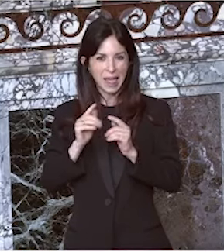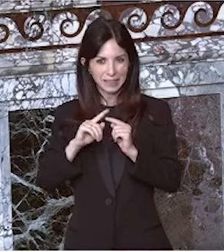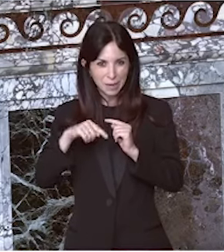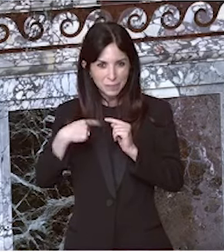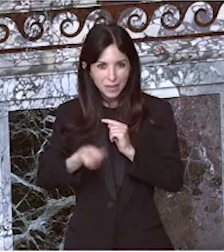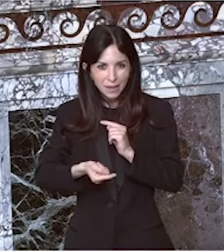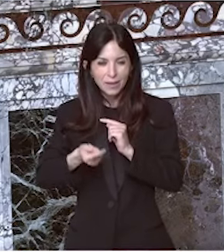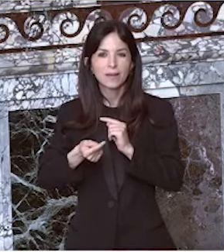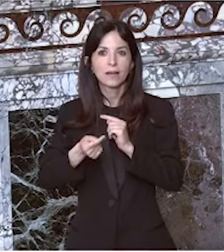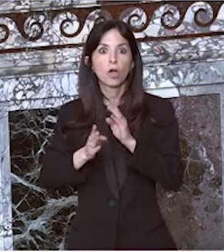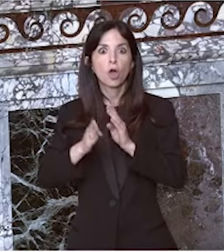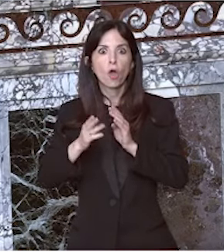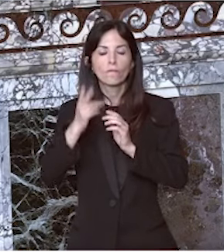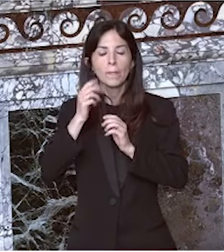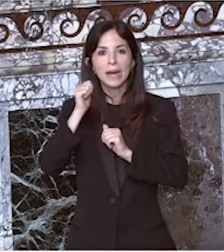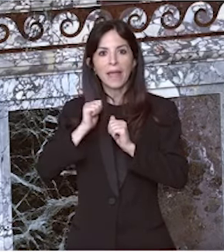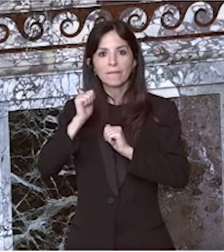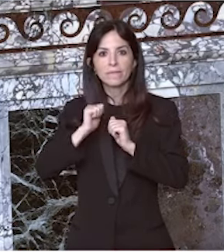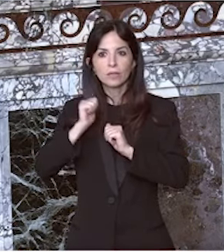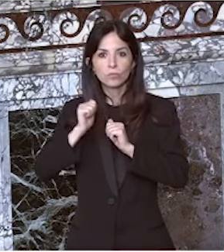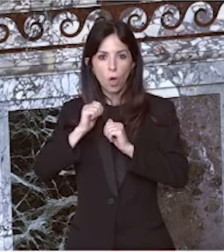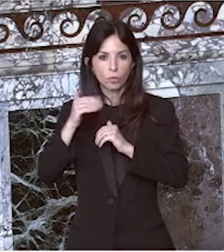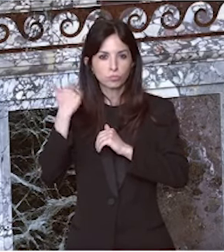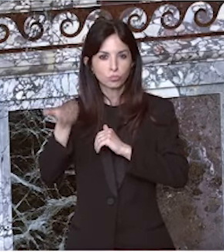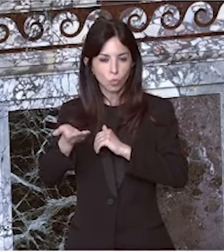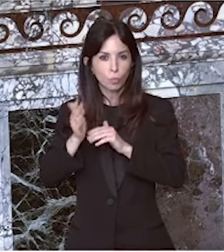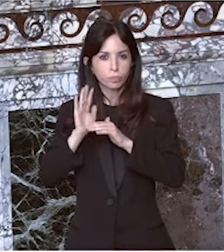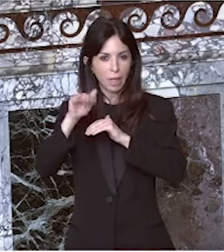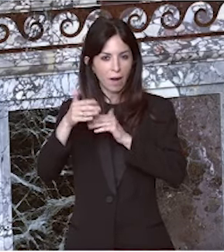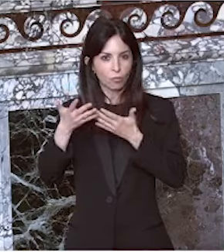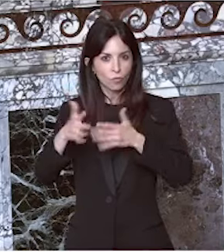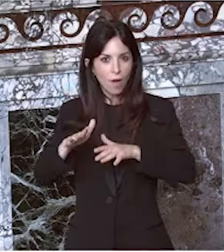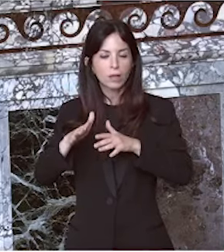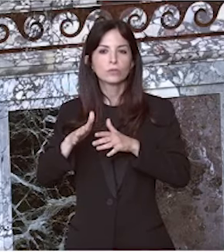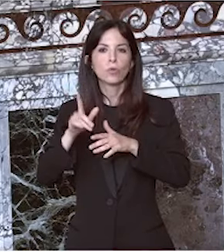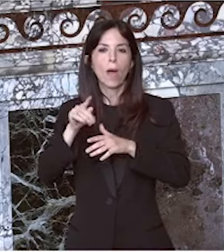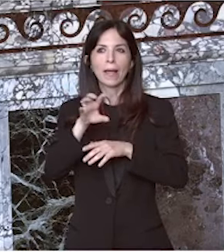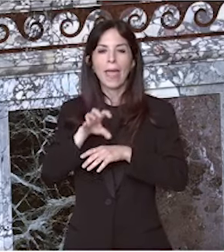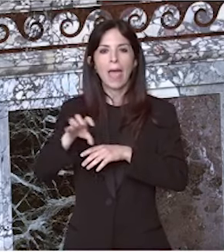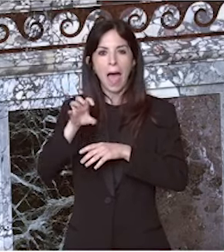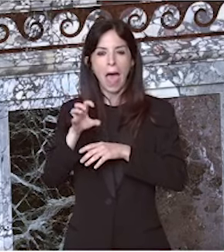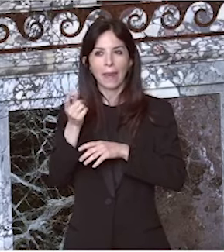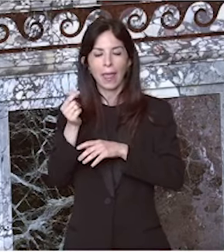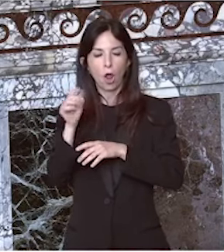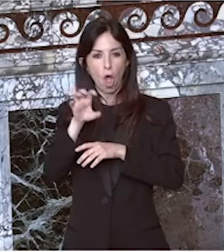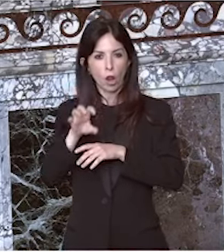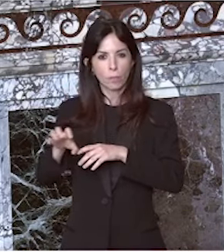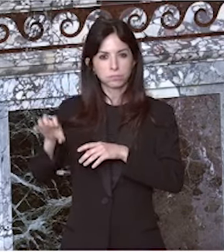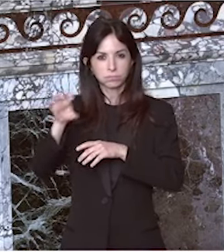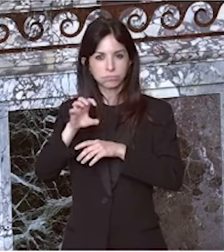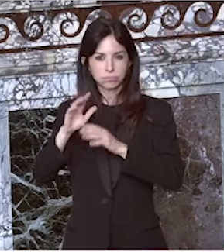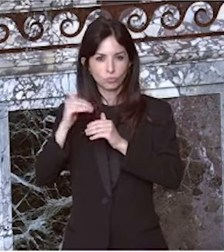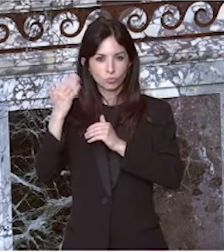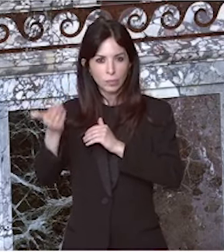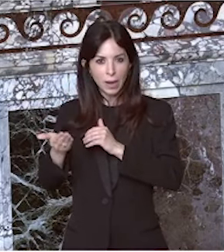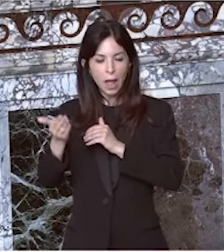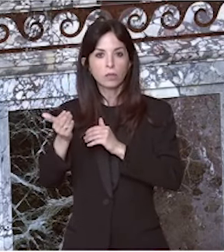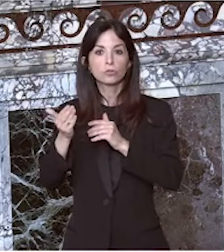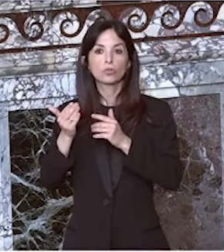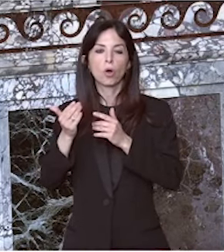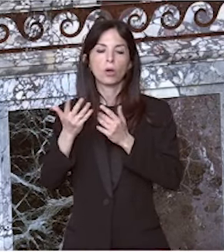alle previsioni e a quella delle altre grandi economie dell'area. Contrariamente a quanto avvenuto